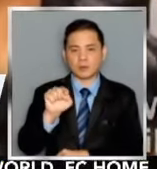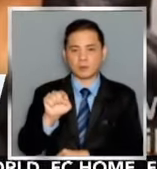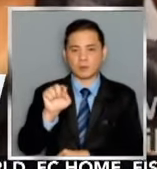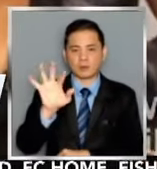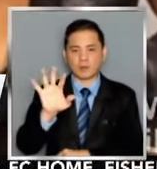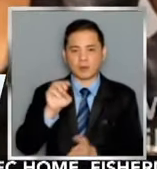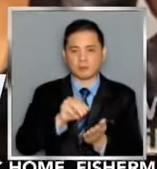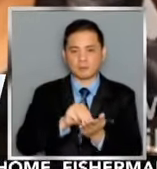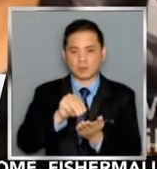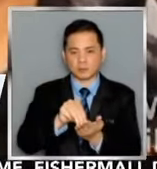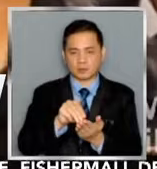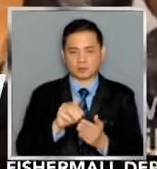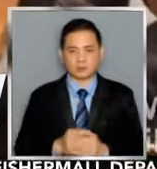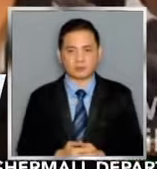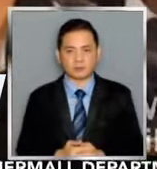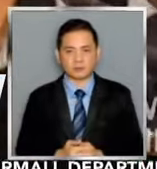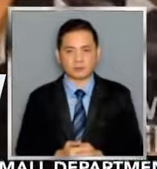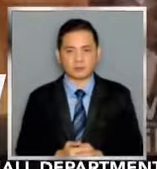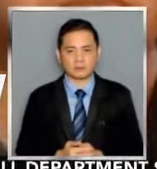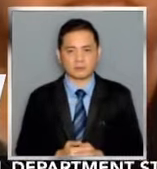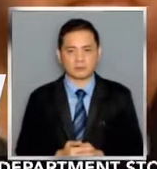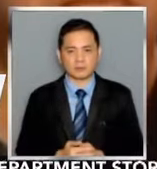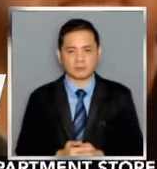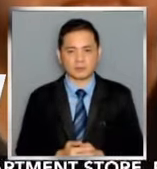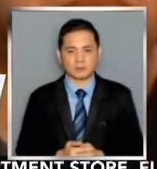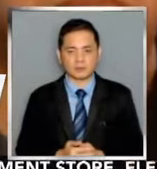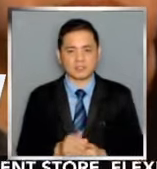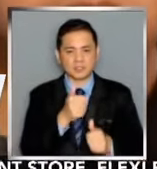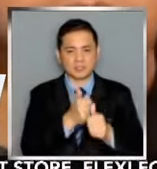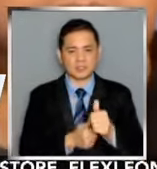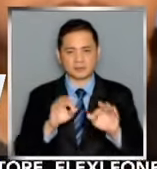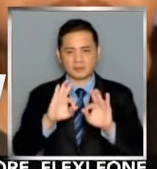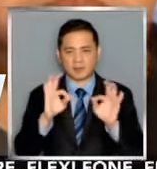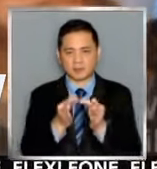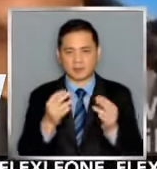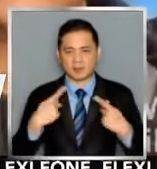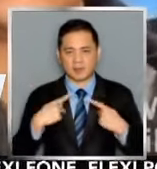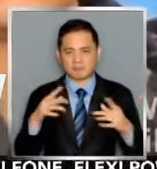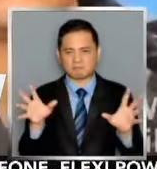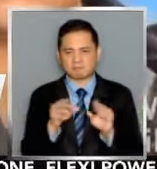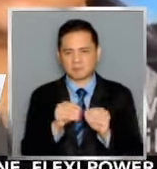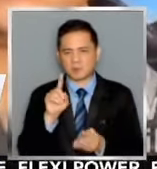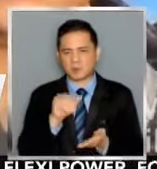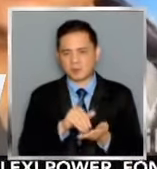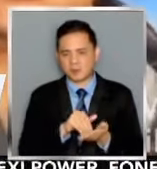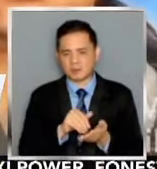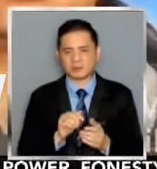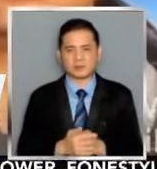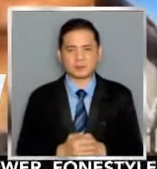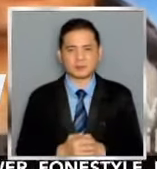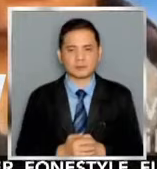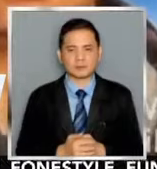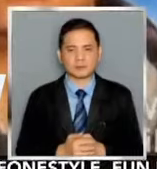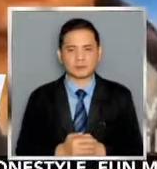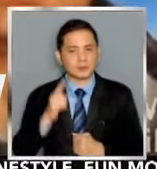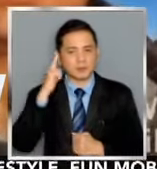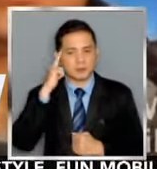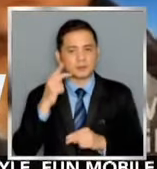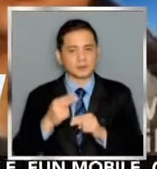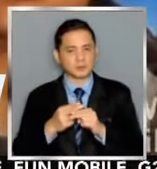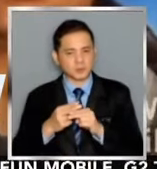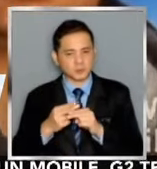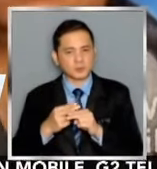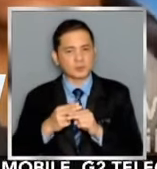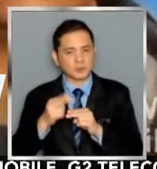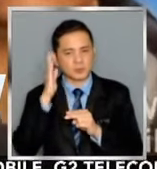something like 1,000. Siguro it will be announced soon. I think we have already identified the funding